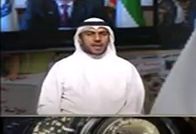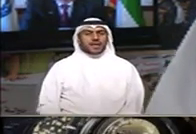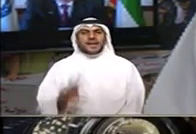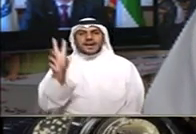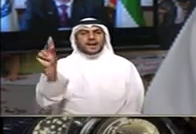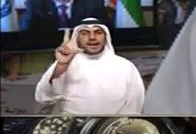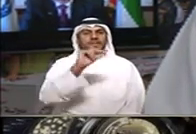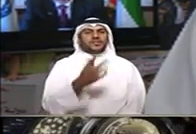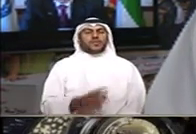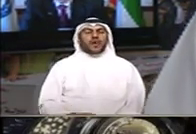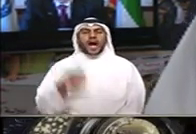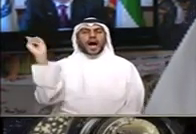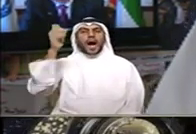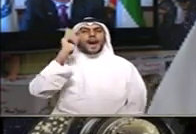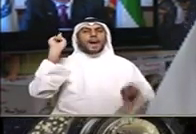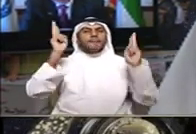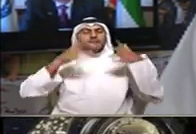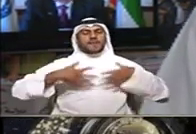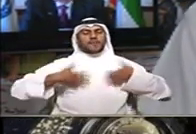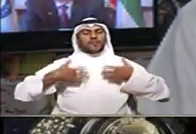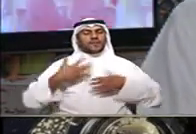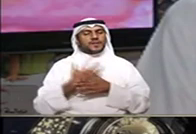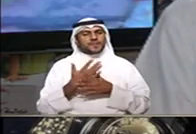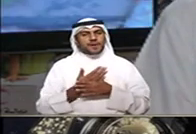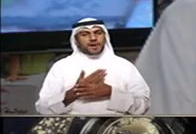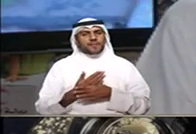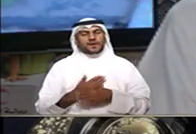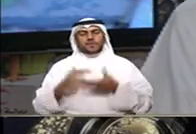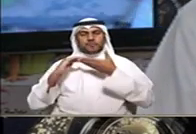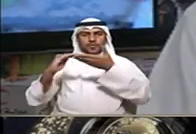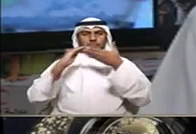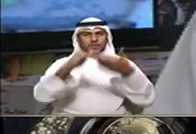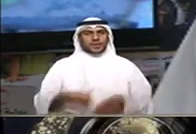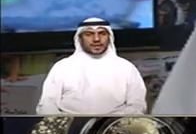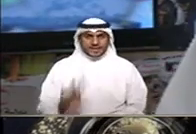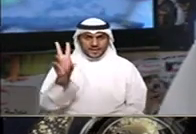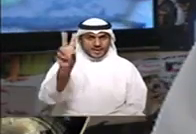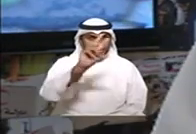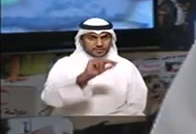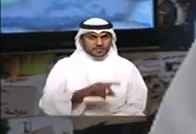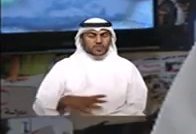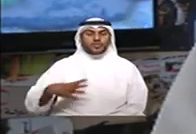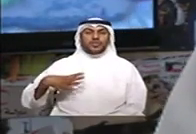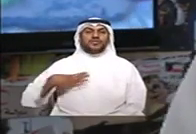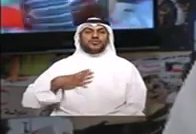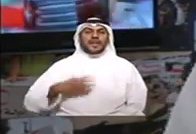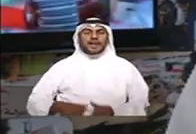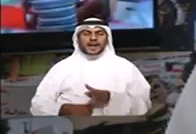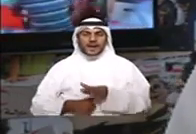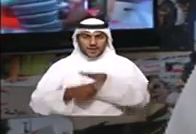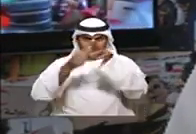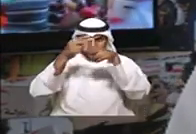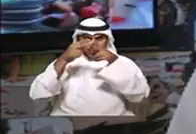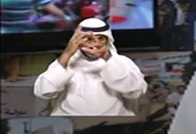أيضا العالم الدولي في تسمية صاحب سمو أمير البلاد حفظ الله ورعاه بالقائد العمل الإنساني